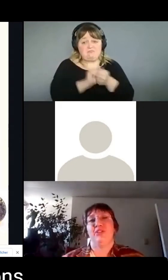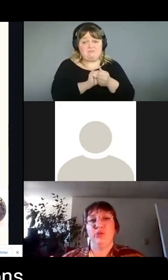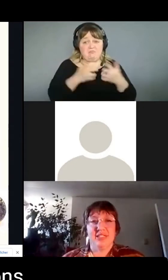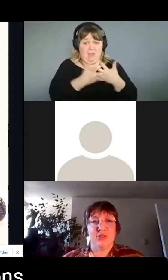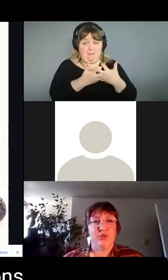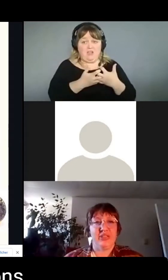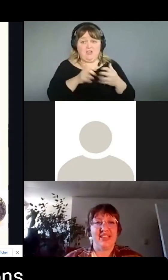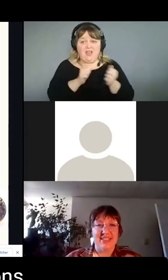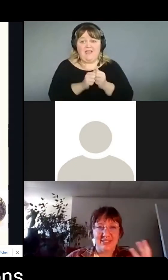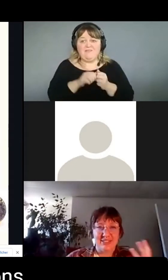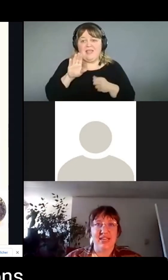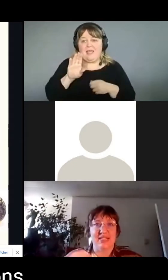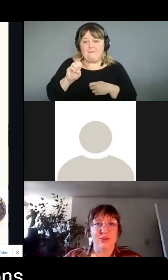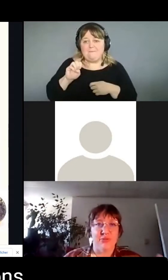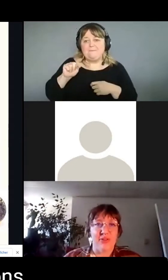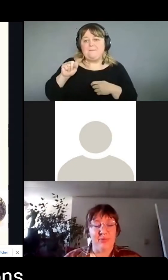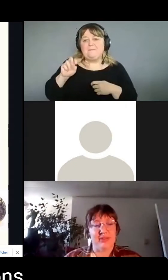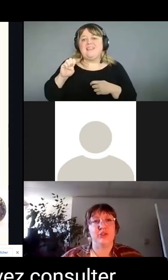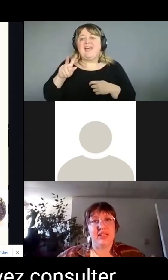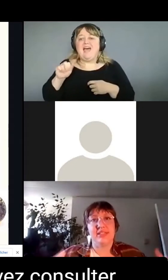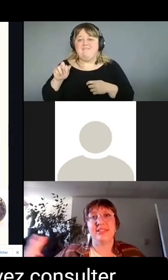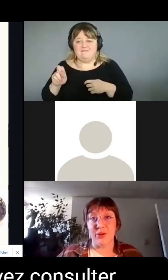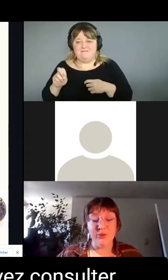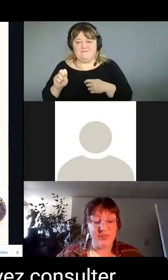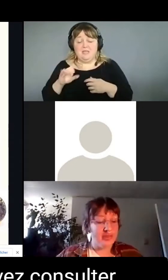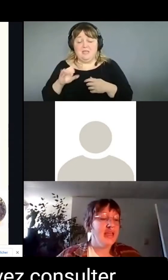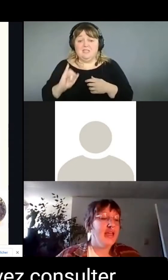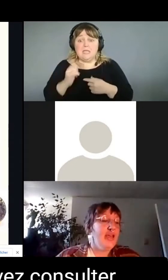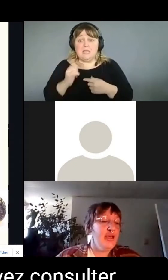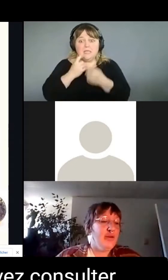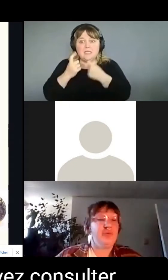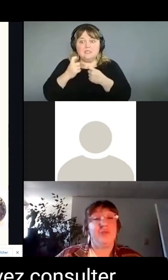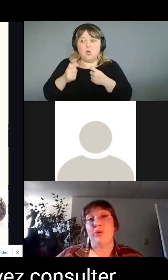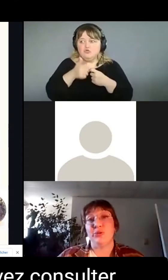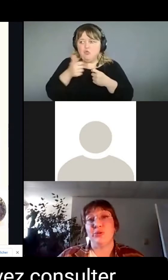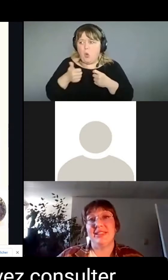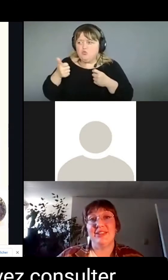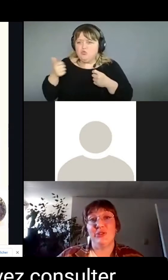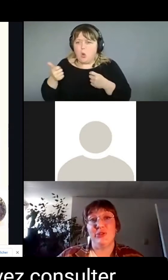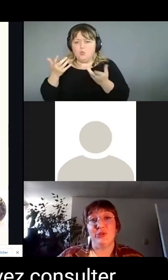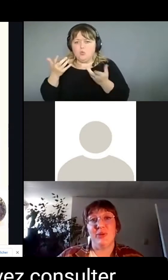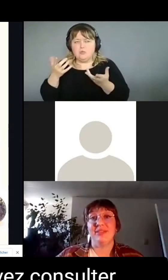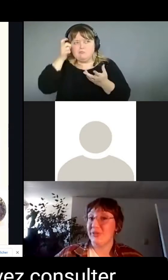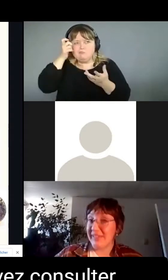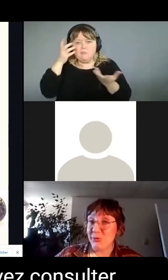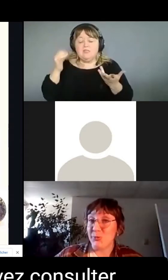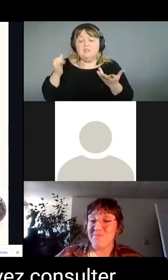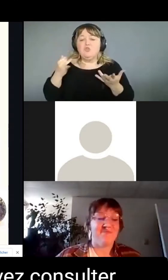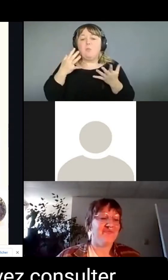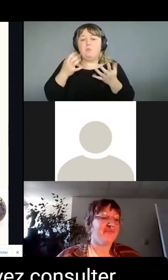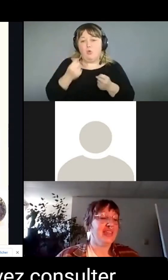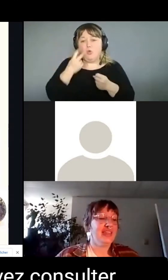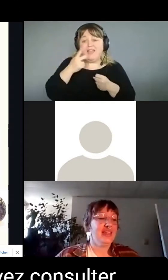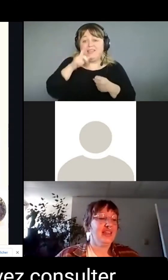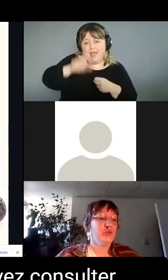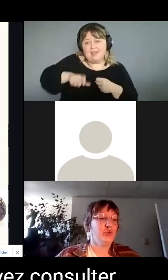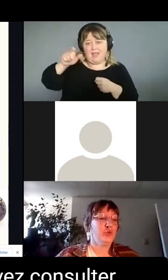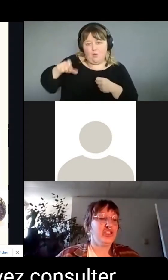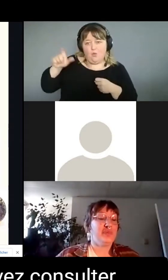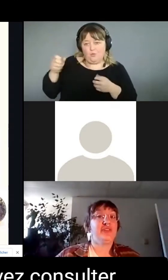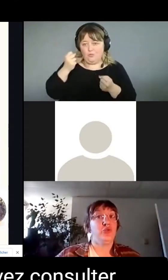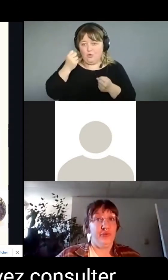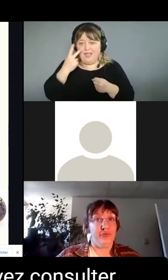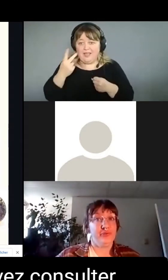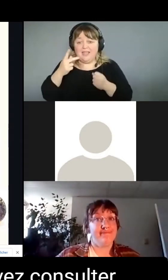vous avez d'autres questions sur quelles associations faire, parce que la liste est longue, vous pouvez consulter le document dans le Trello,